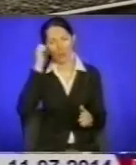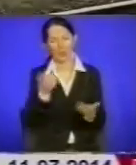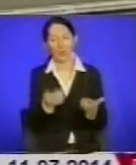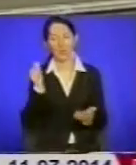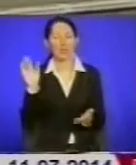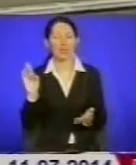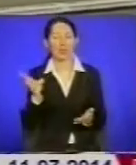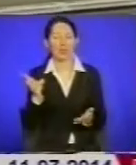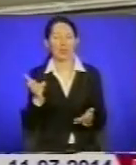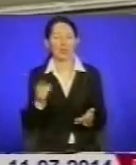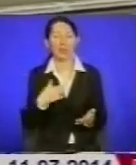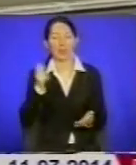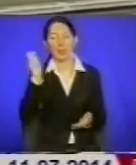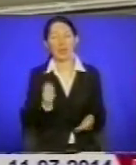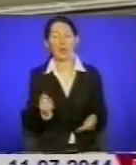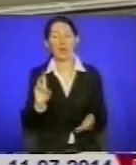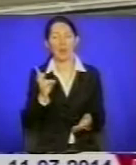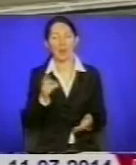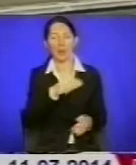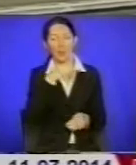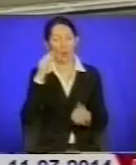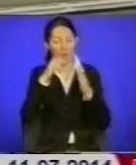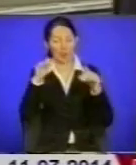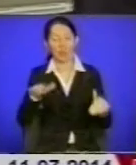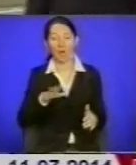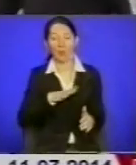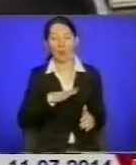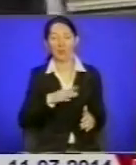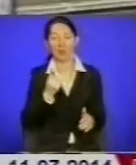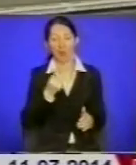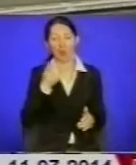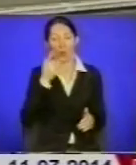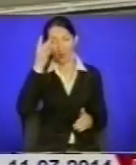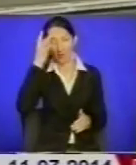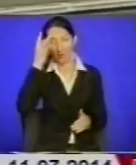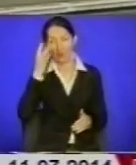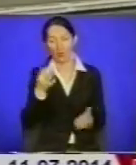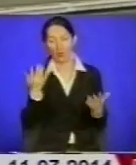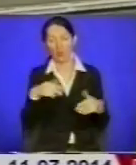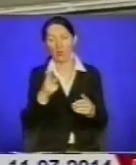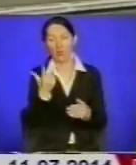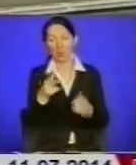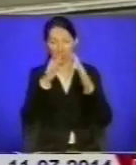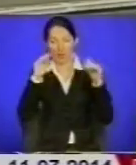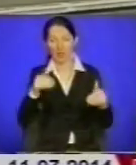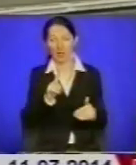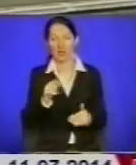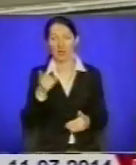неделю. Приехали в Николаев, много в лагерях было за одно лето. Уже третий лагерь за лето.